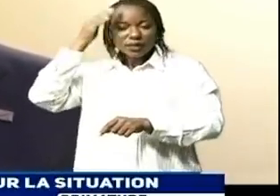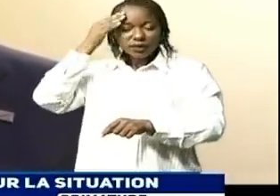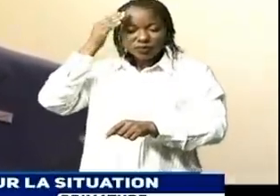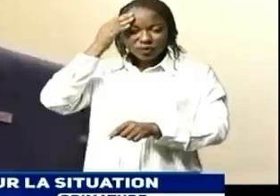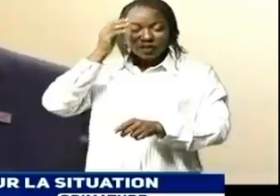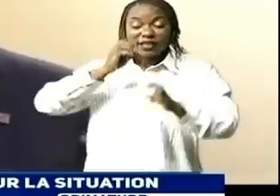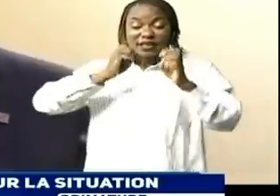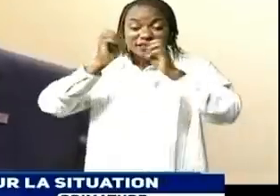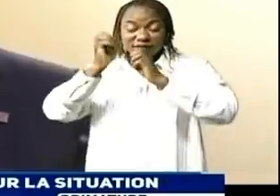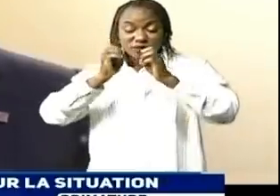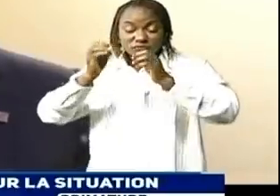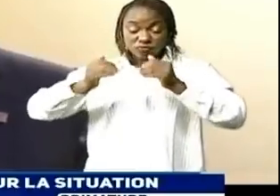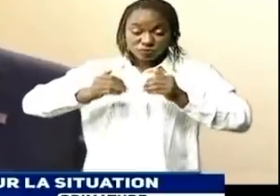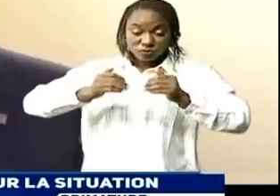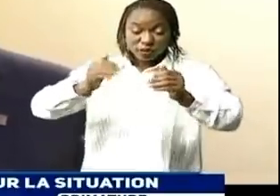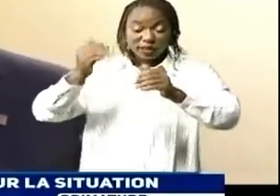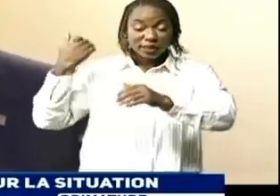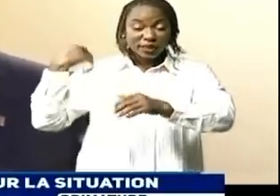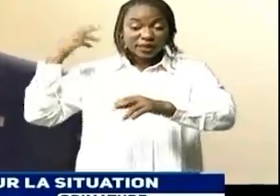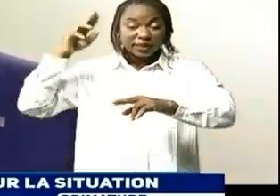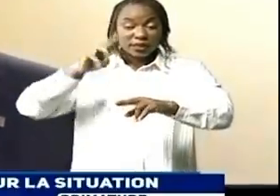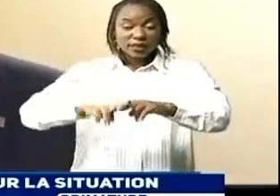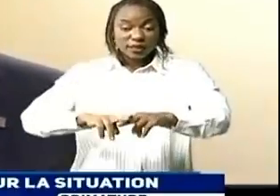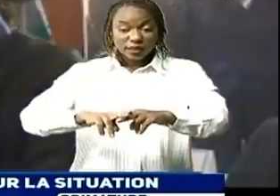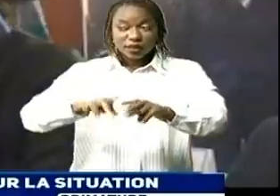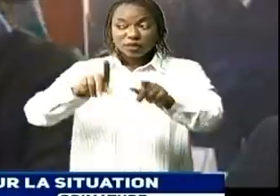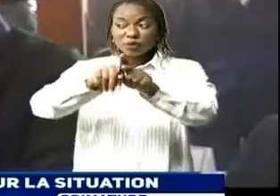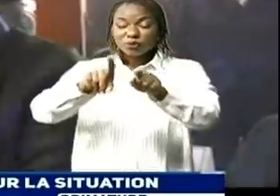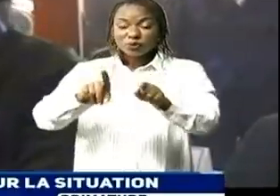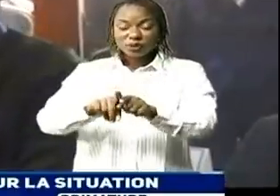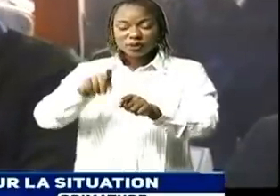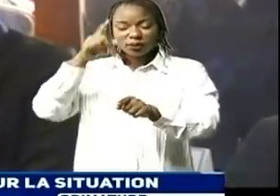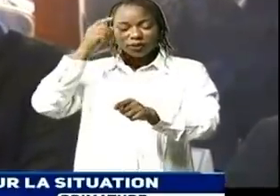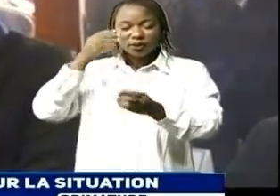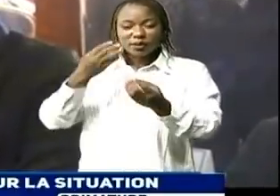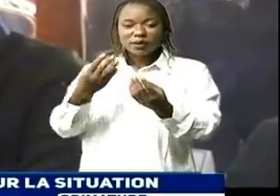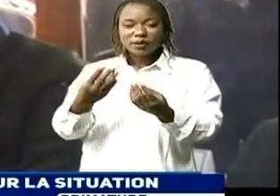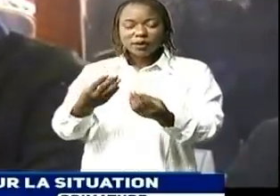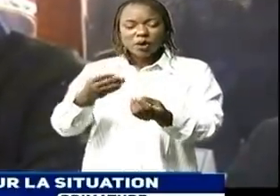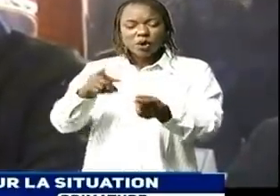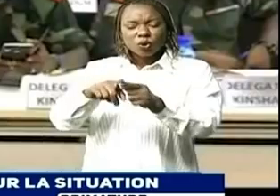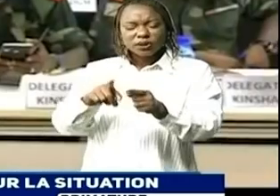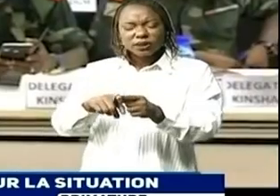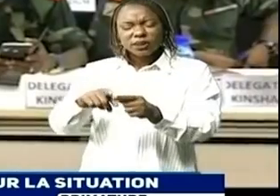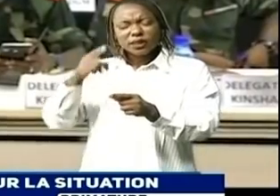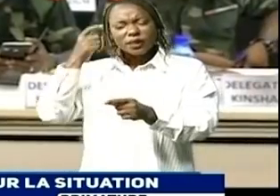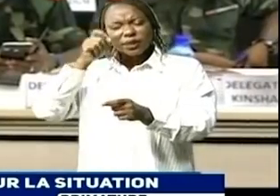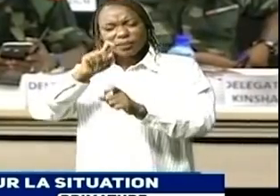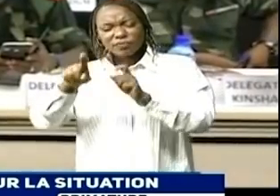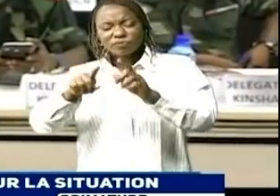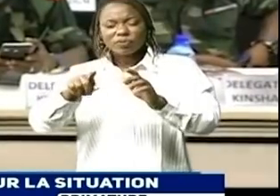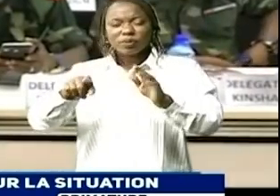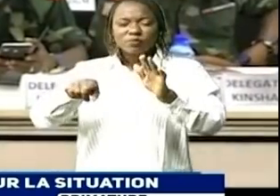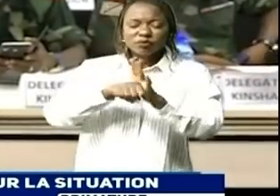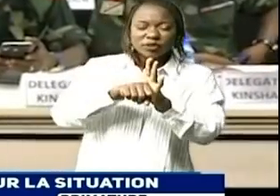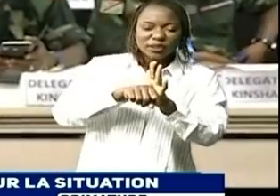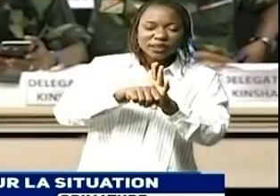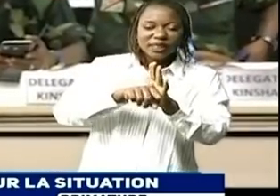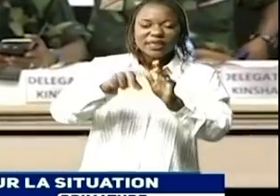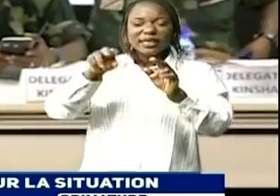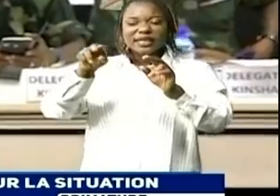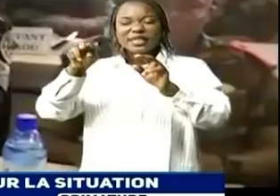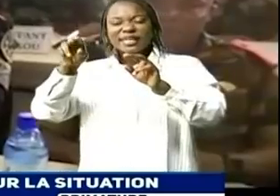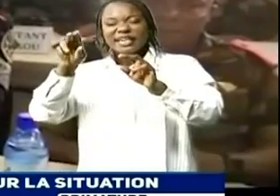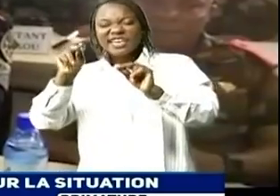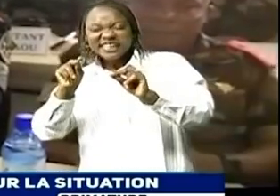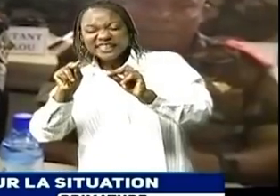l'évaluation conjointe de l'état de siège lui a offert une opportunité d'apprécier les points positifs et négatifs des actions